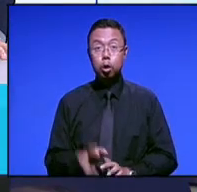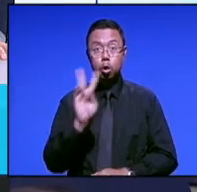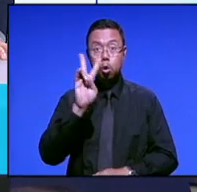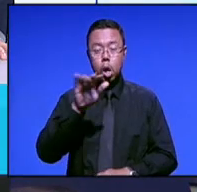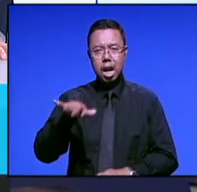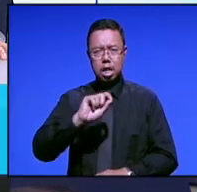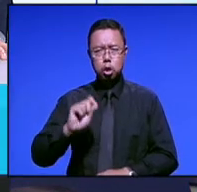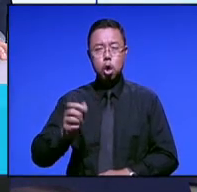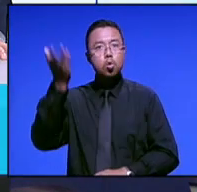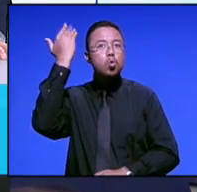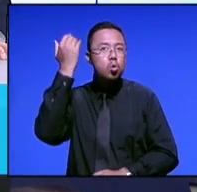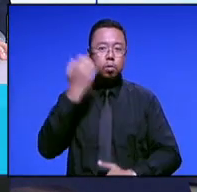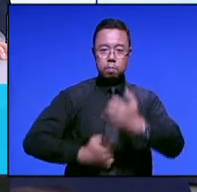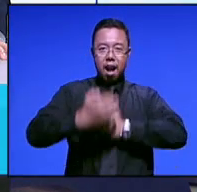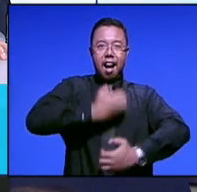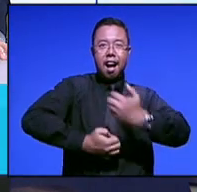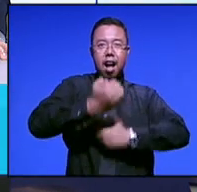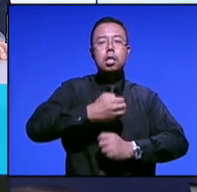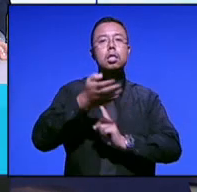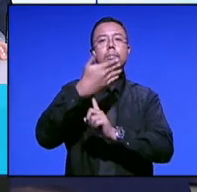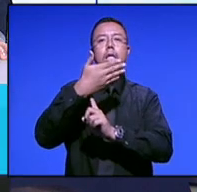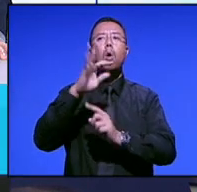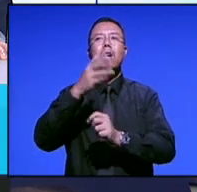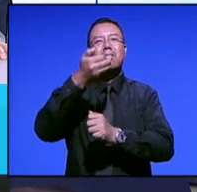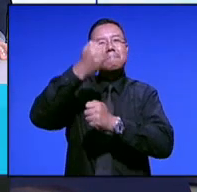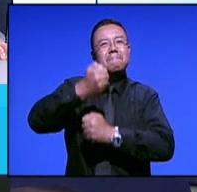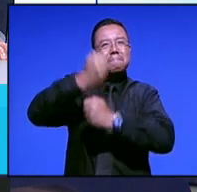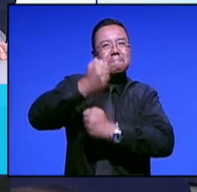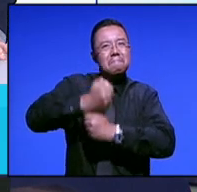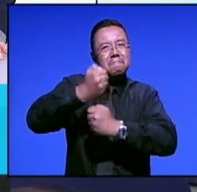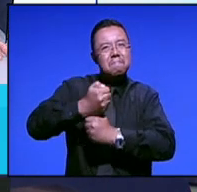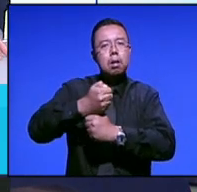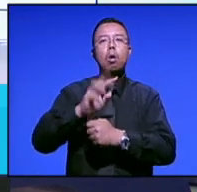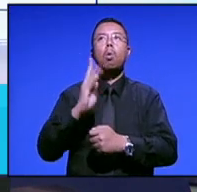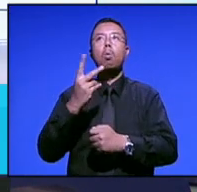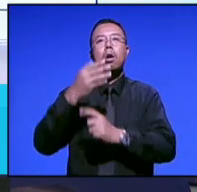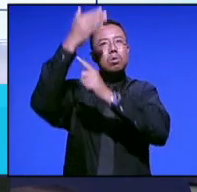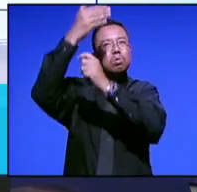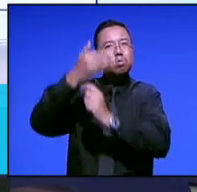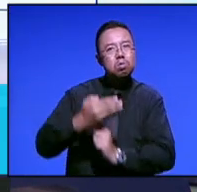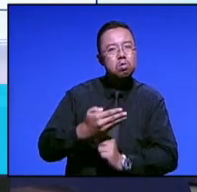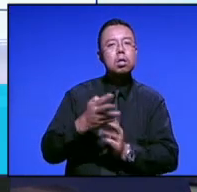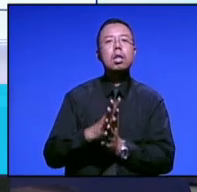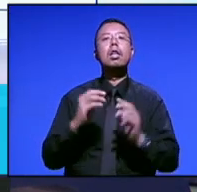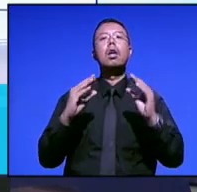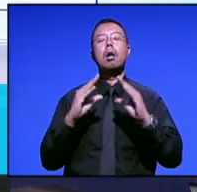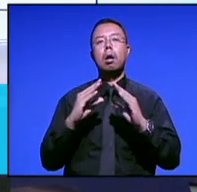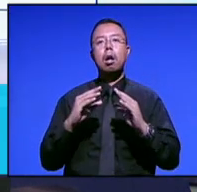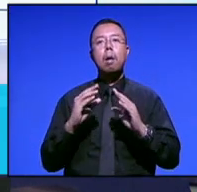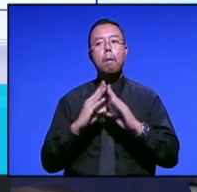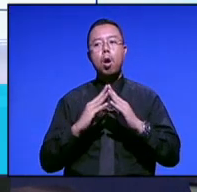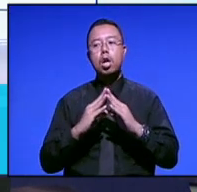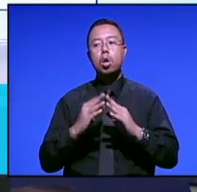Dua siswa pemanjat tiang bendera yang menyelamatkan bendera melilit saat upacara bendera penurunan di Probolinggo beberapa waktu lalu